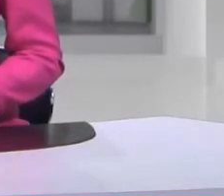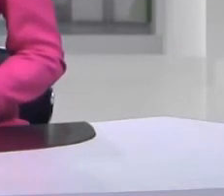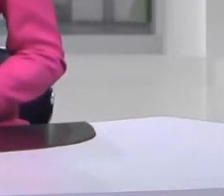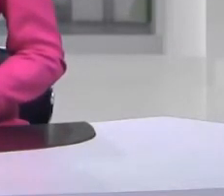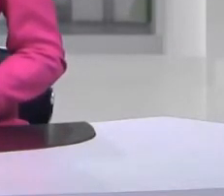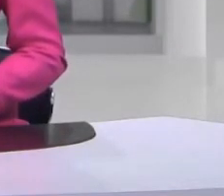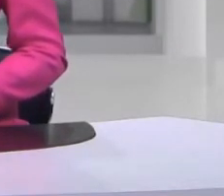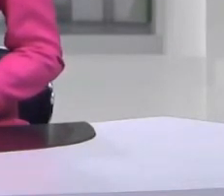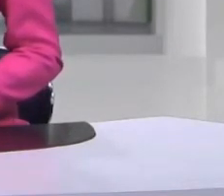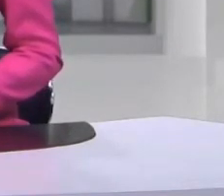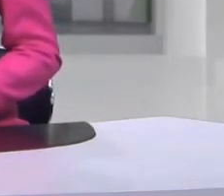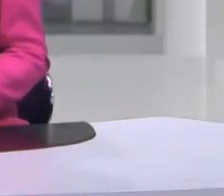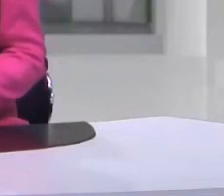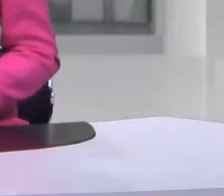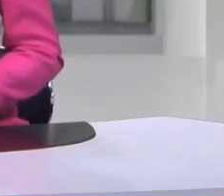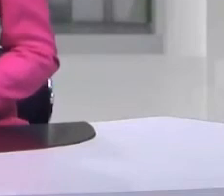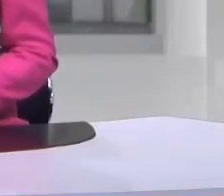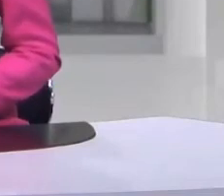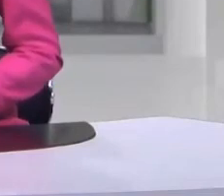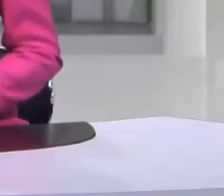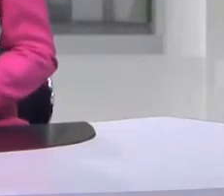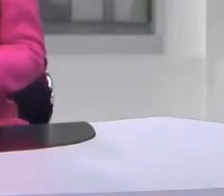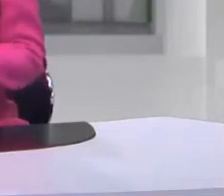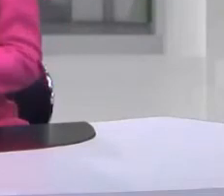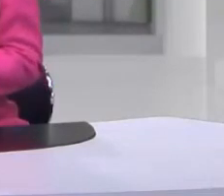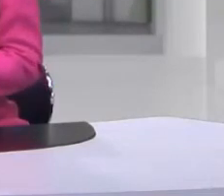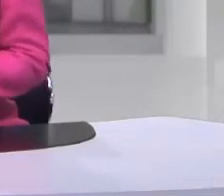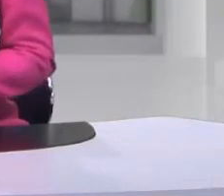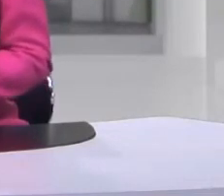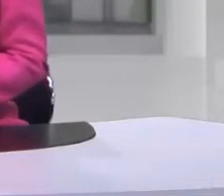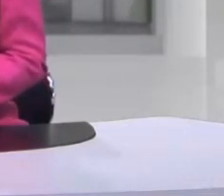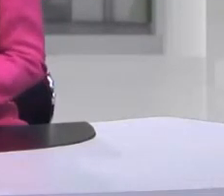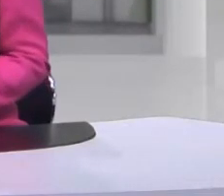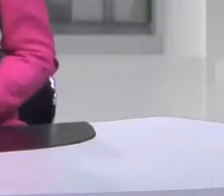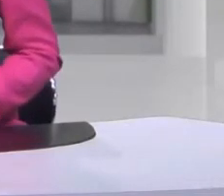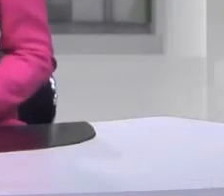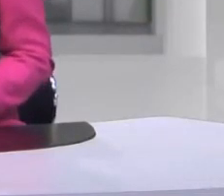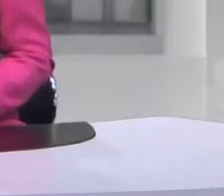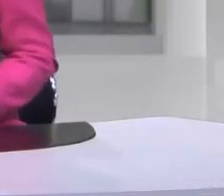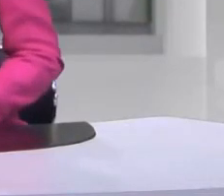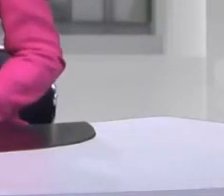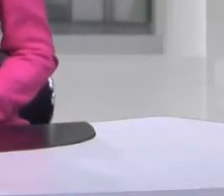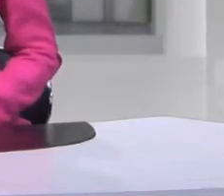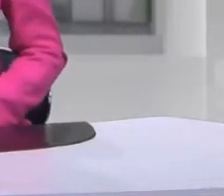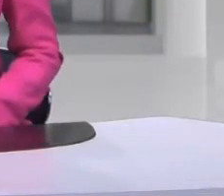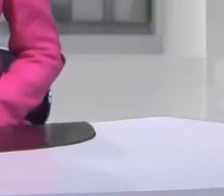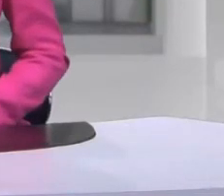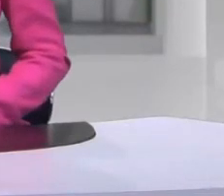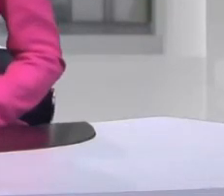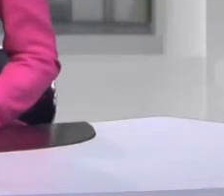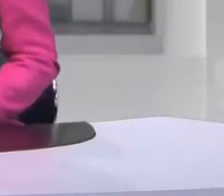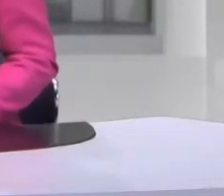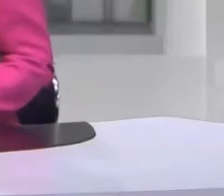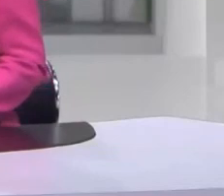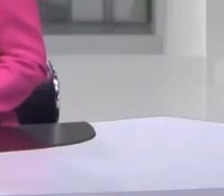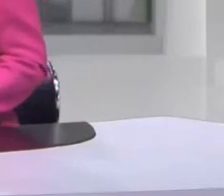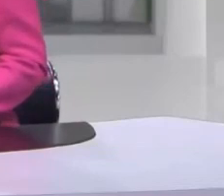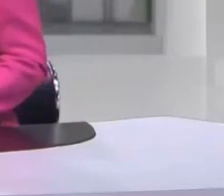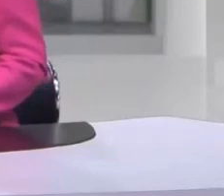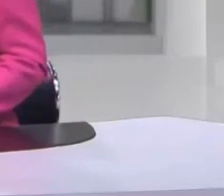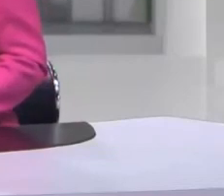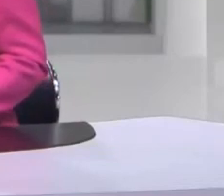hingga la Fanpage esok Selaras perintah kawalan pergerakan kami mohon duduk di rumah jangan keluar terus Setia